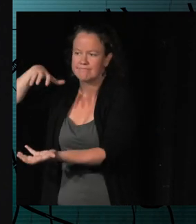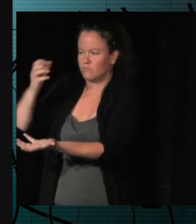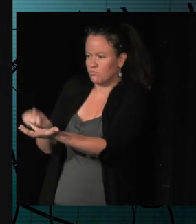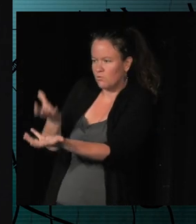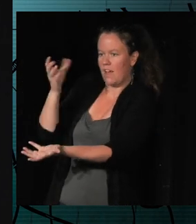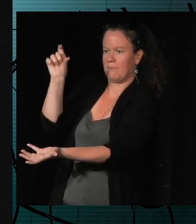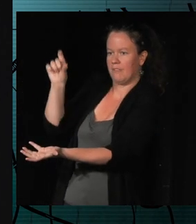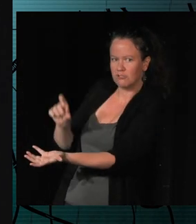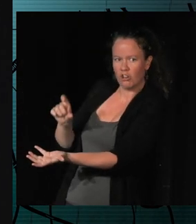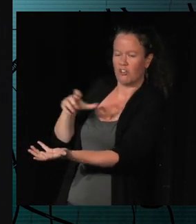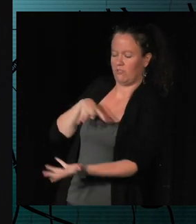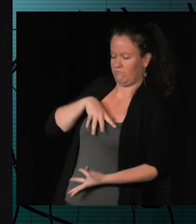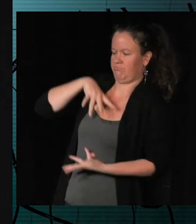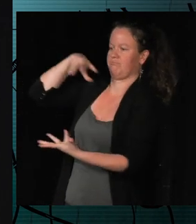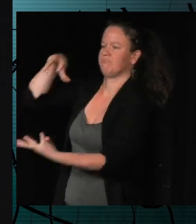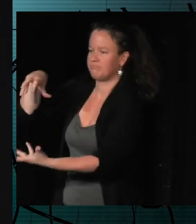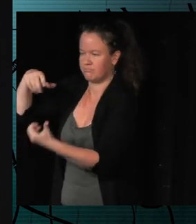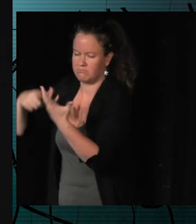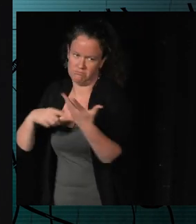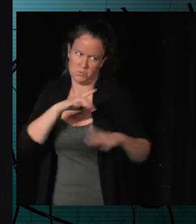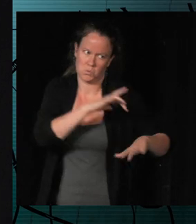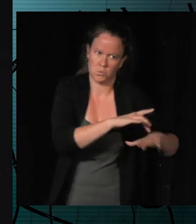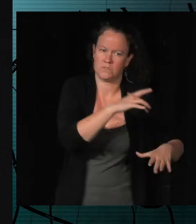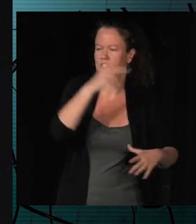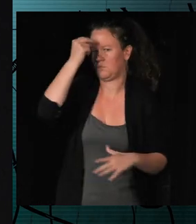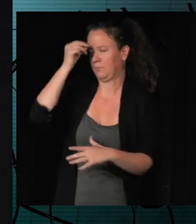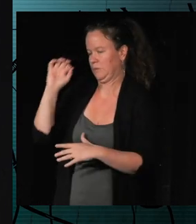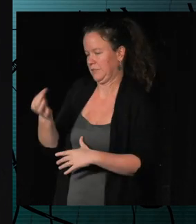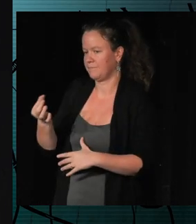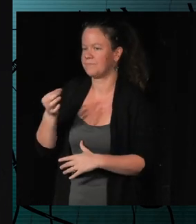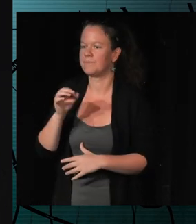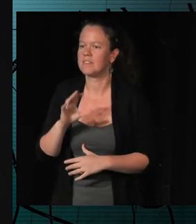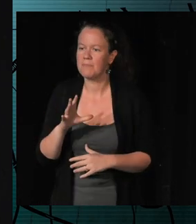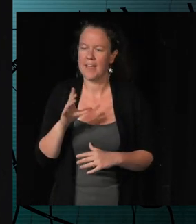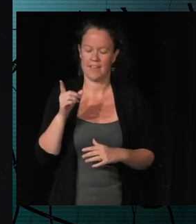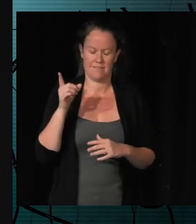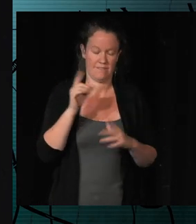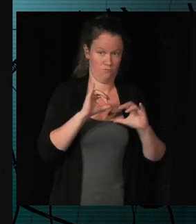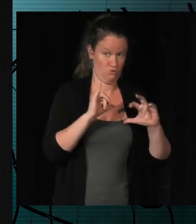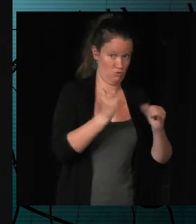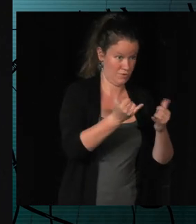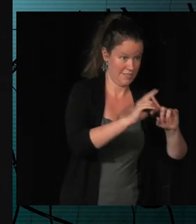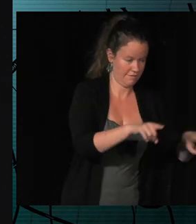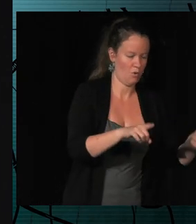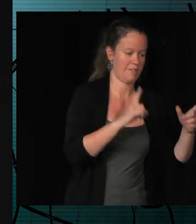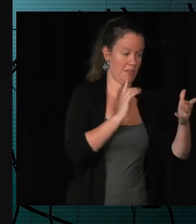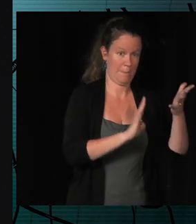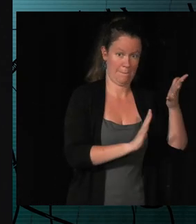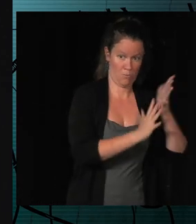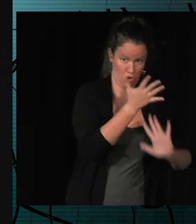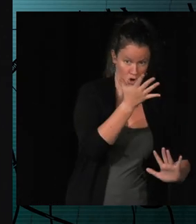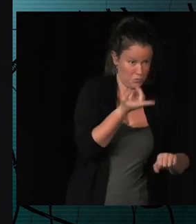souci moi j'étais plus sur la chronologie qui a été changé parce que dans le jeu c'est vraiment elle se fait brûler et à ce moment-là directement elle crée